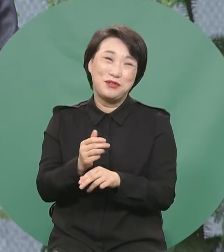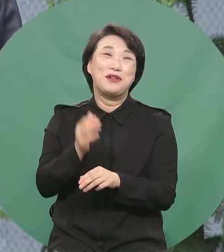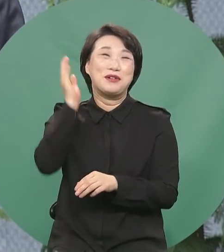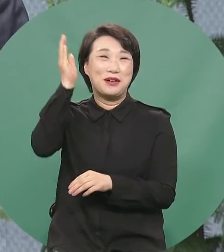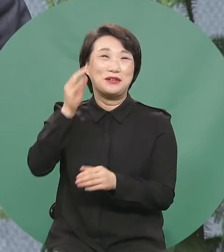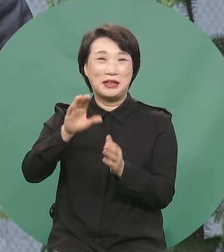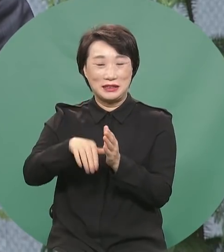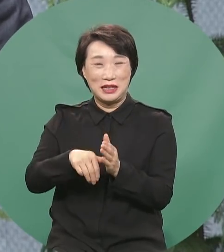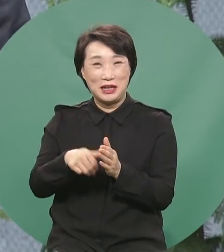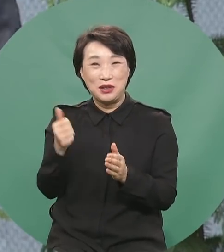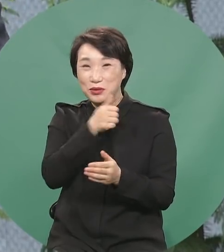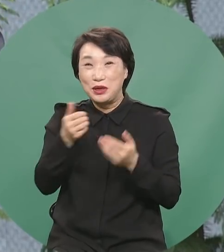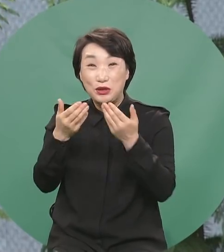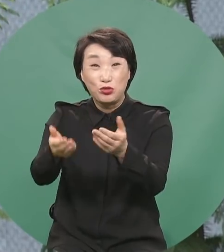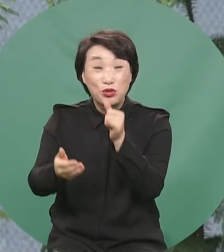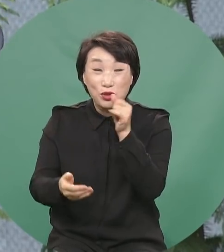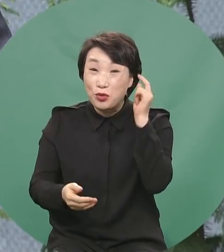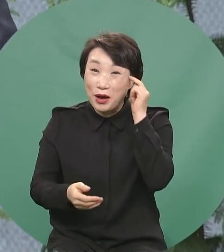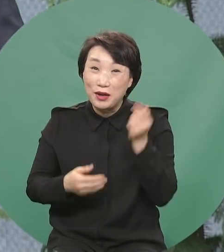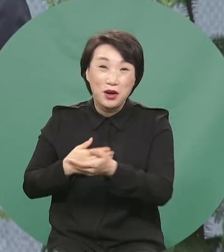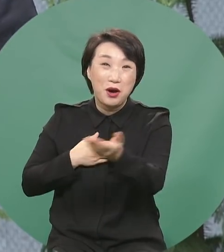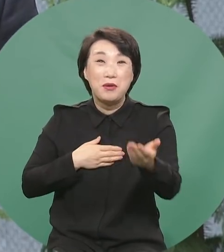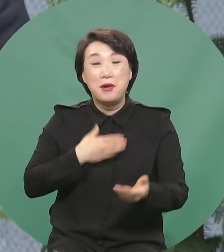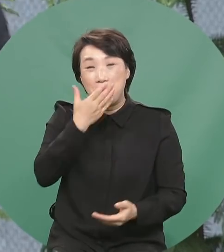복음이 이루어지기를 바랍니다.